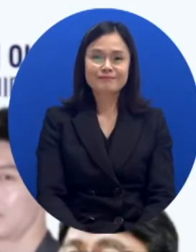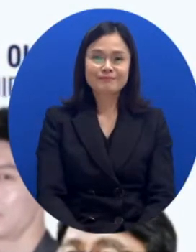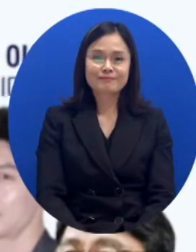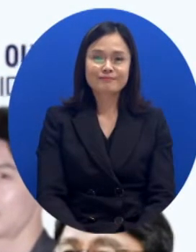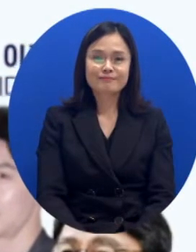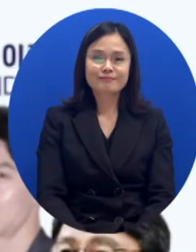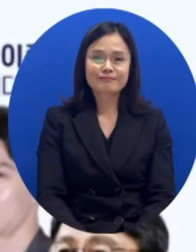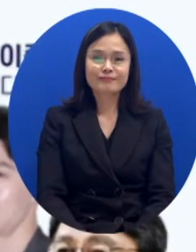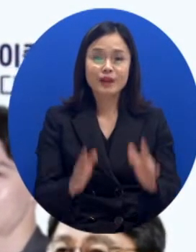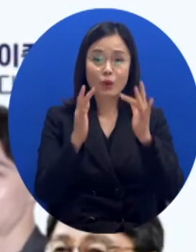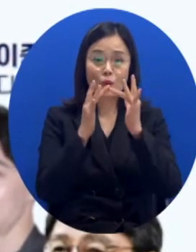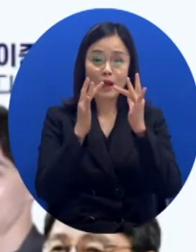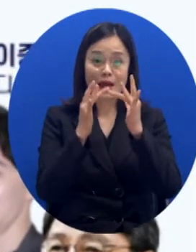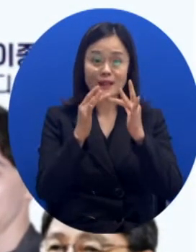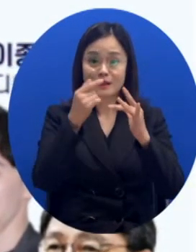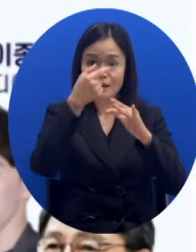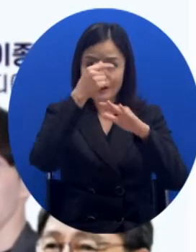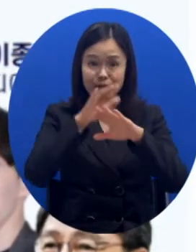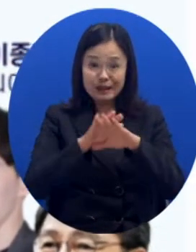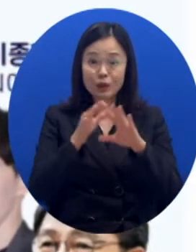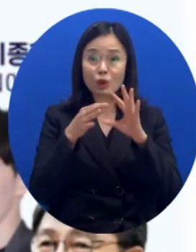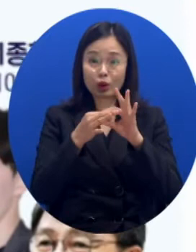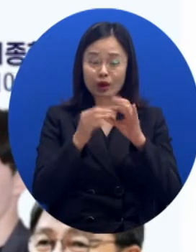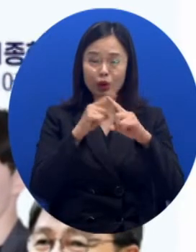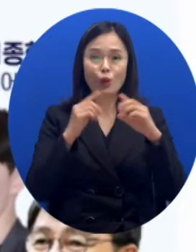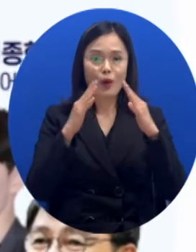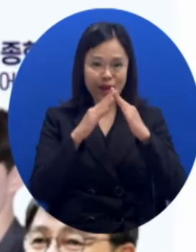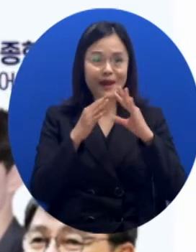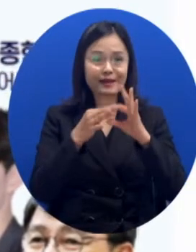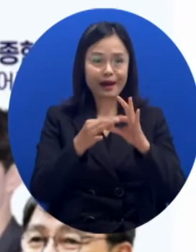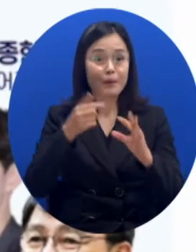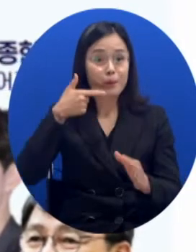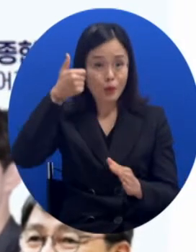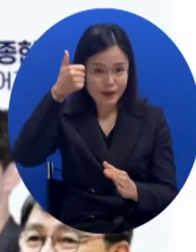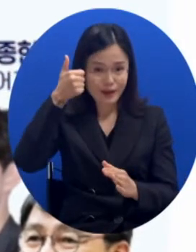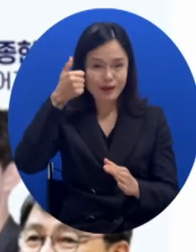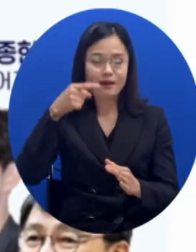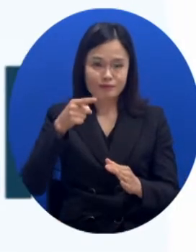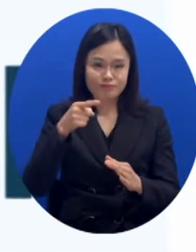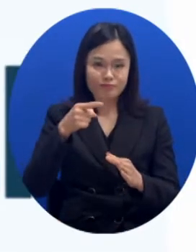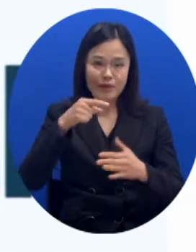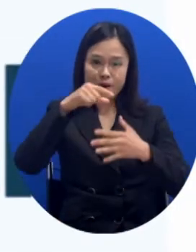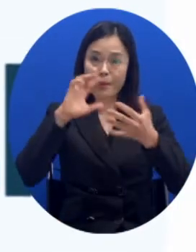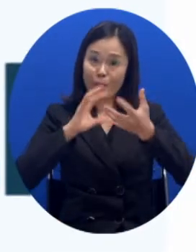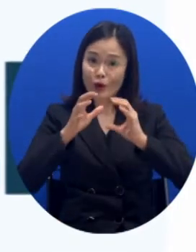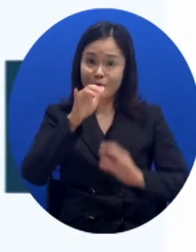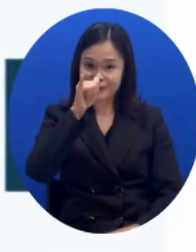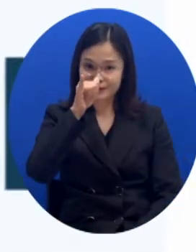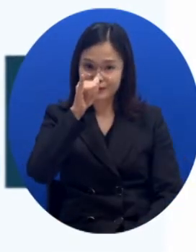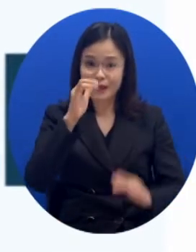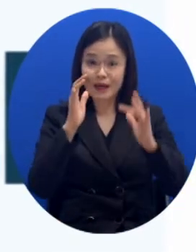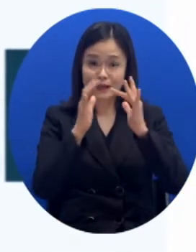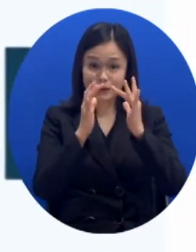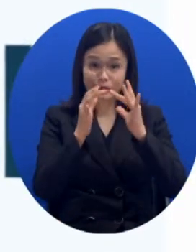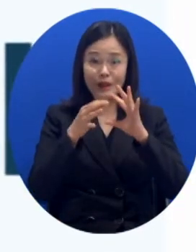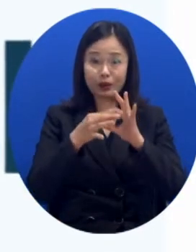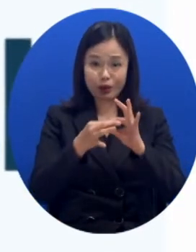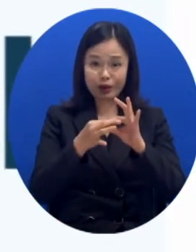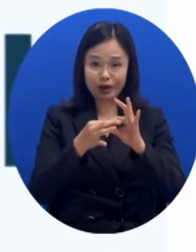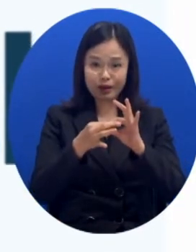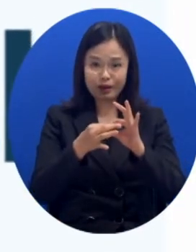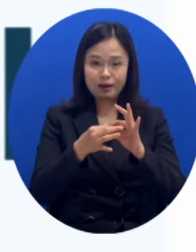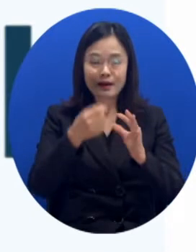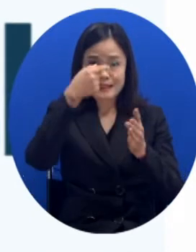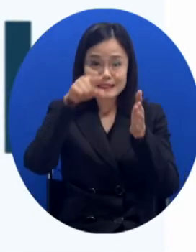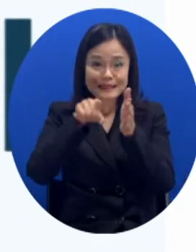온라인 교회의 대한 신학 목회적 논의 를 주제로 열리는 포럼은 온라인 시대를 맞이한 교회의 신학적 관점의